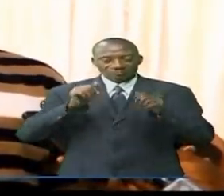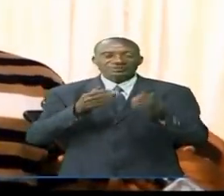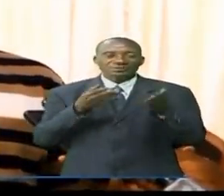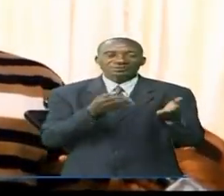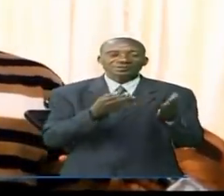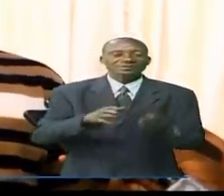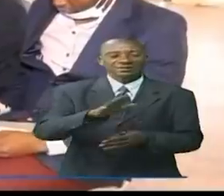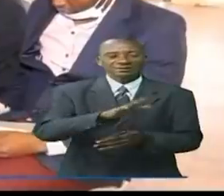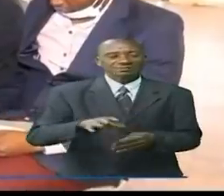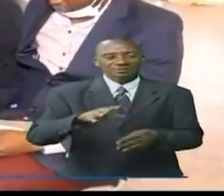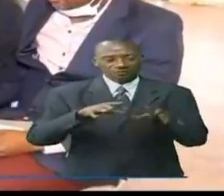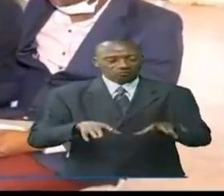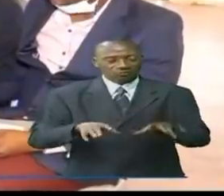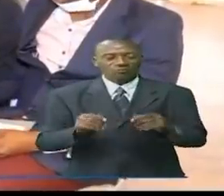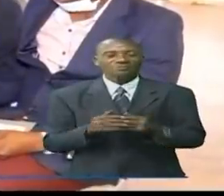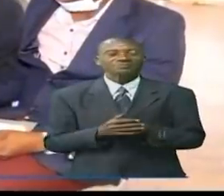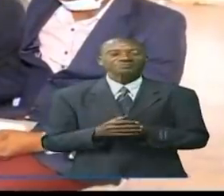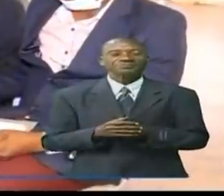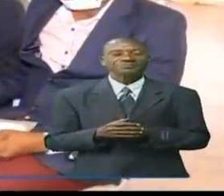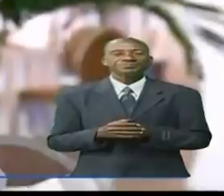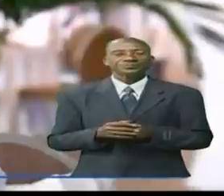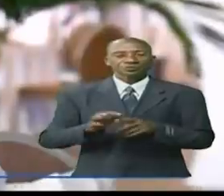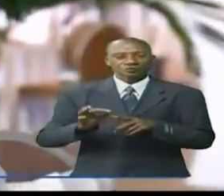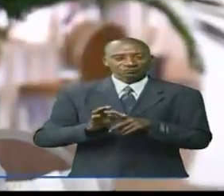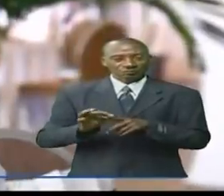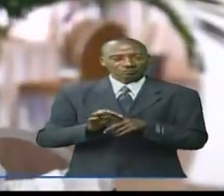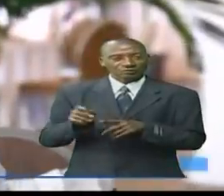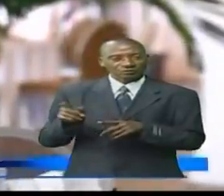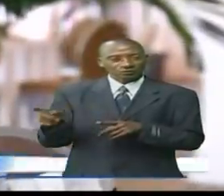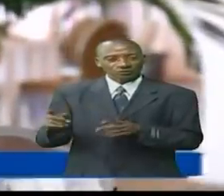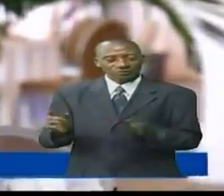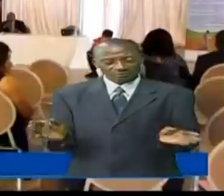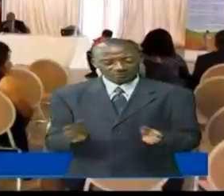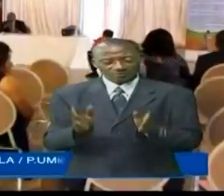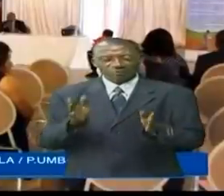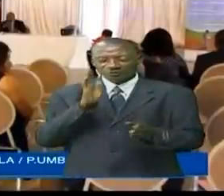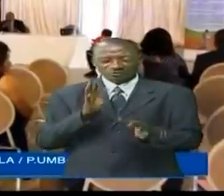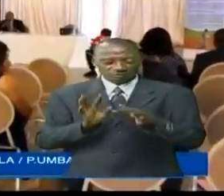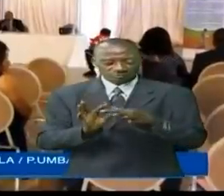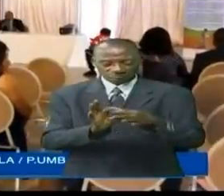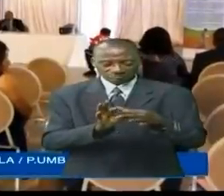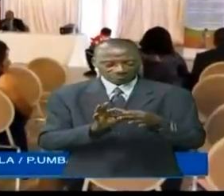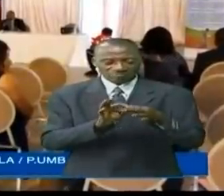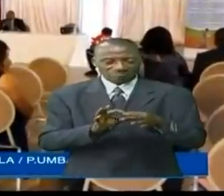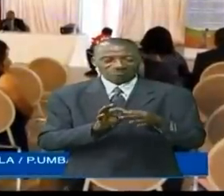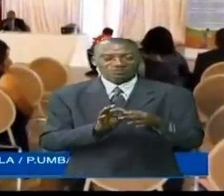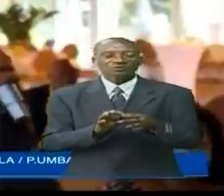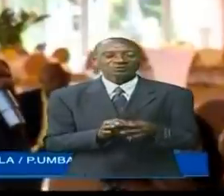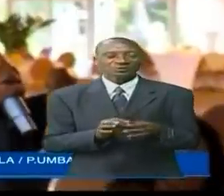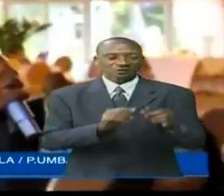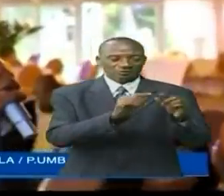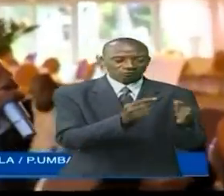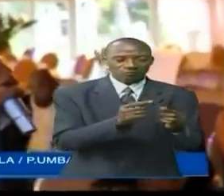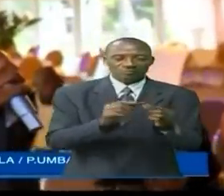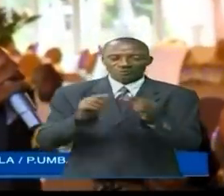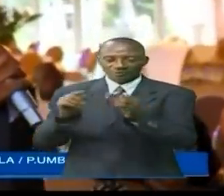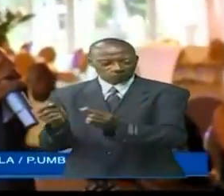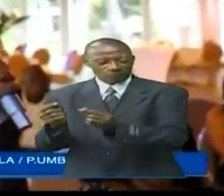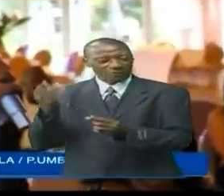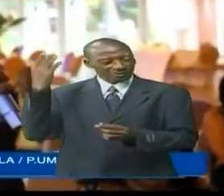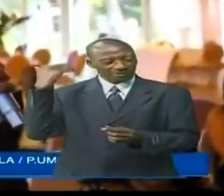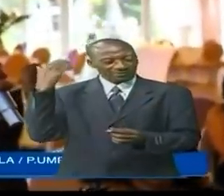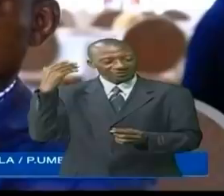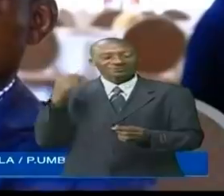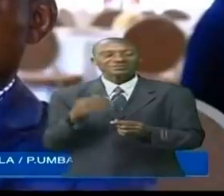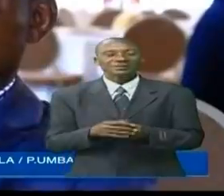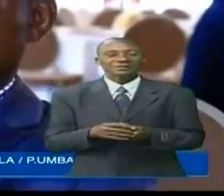laquelle il y a ces centres. Cette convention vient renforcer le partenariat signé dernièrement entre PEJAB et Equity BCDC pour faire